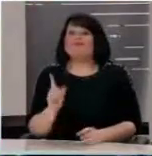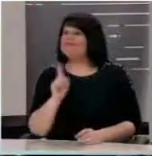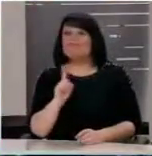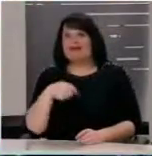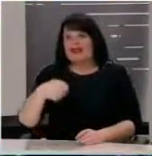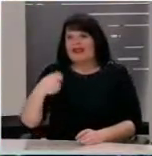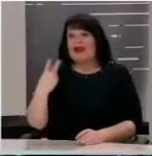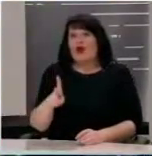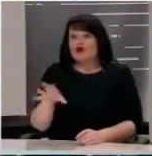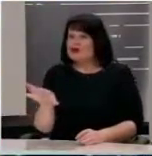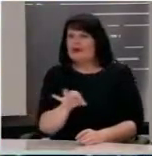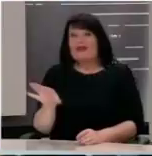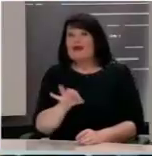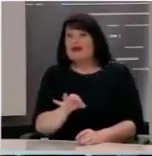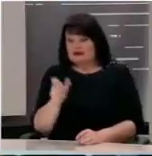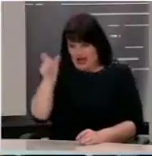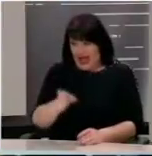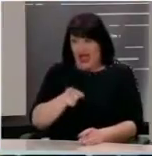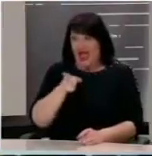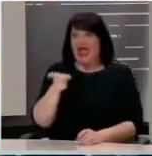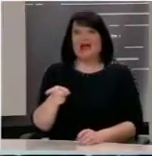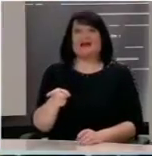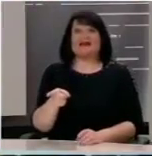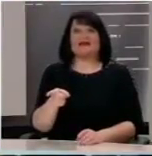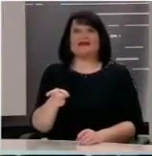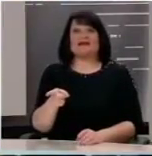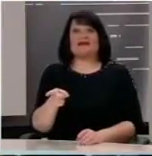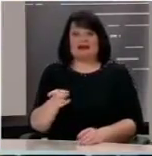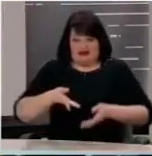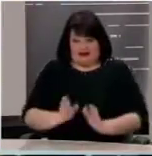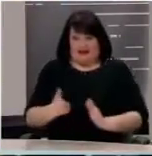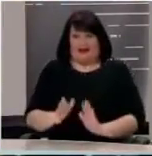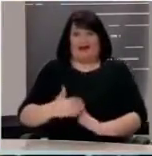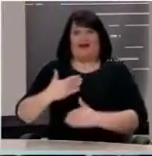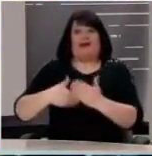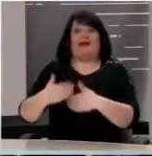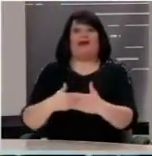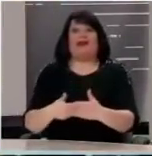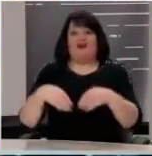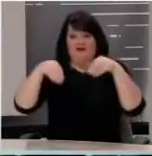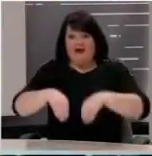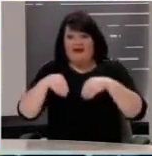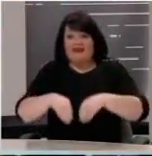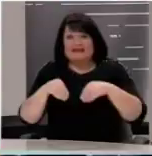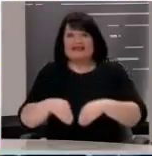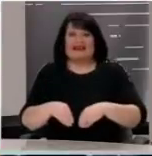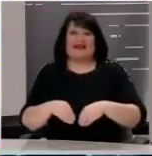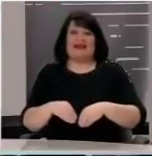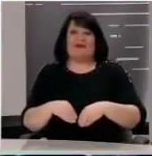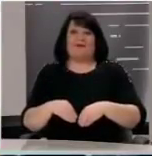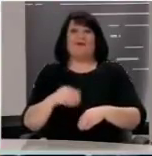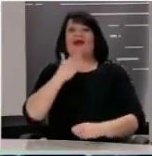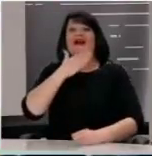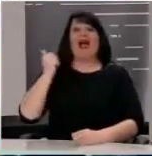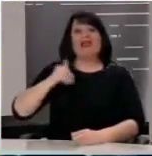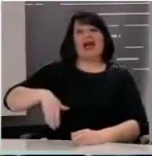τους δικηγόρους της. Παρακαλώ. Εσείς είχατε διορίσει. Παρακαλώ. Και τα τρισέγγωνα και μέχρι και όλα τα βαφτιστήρια που είχε ο νομός των